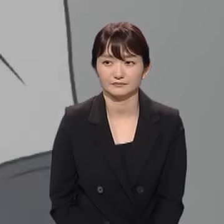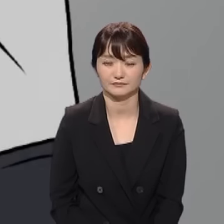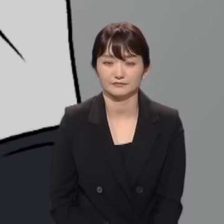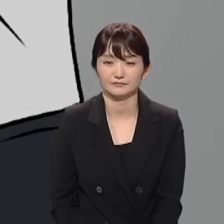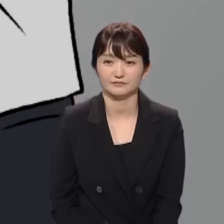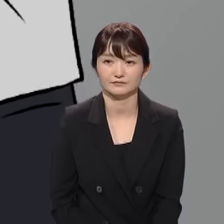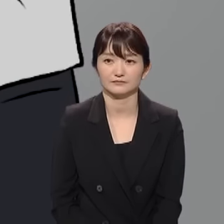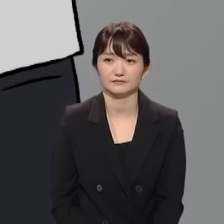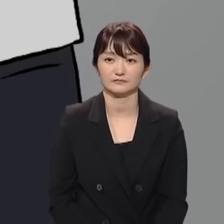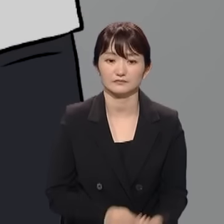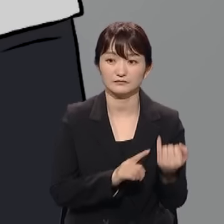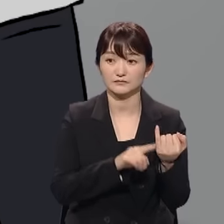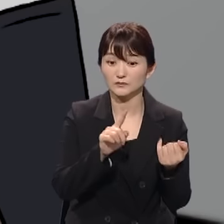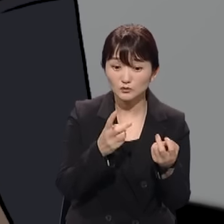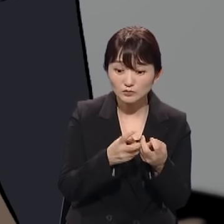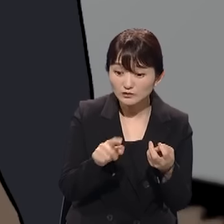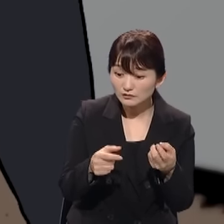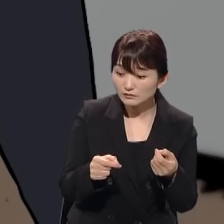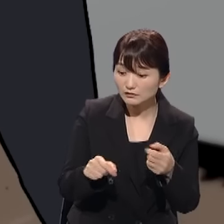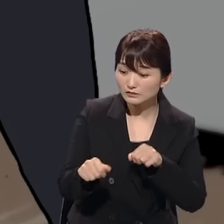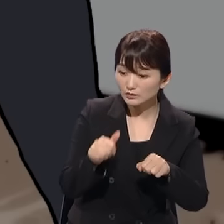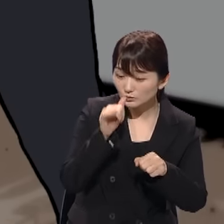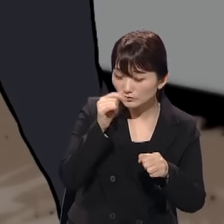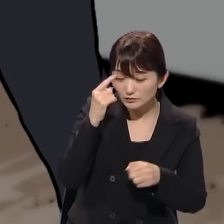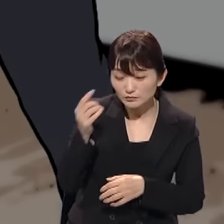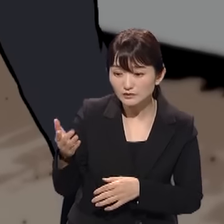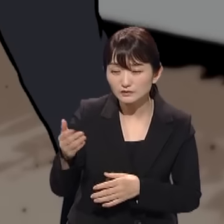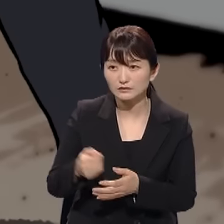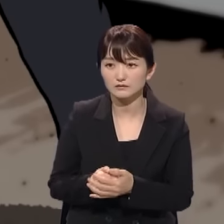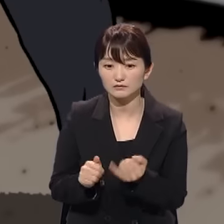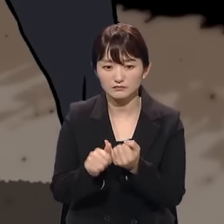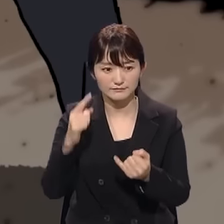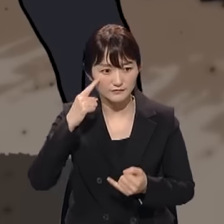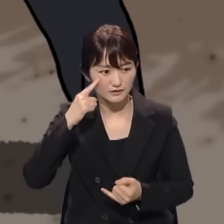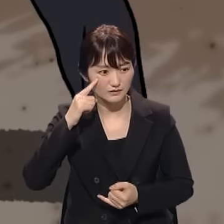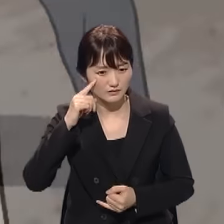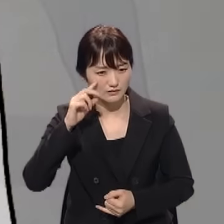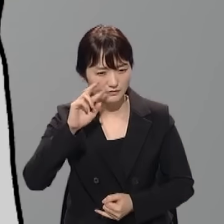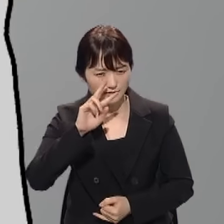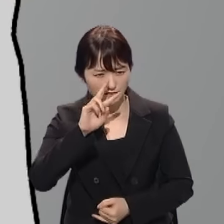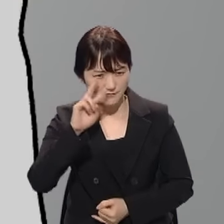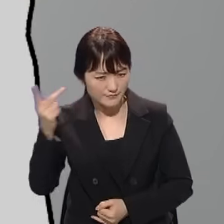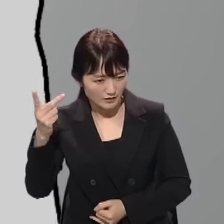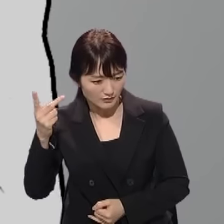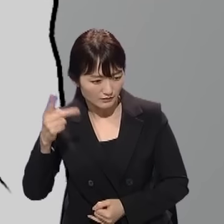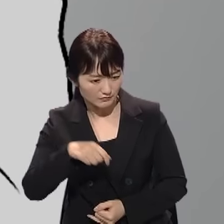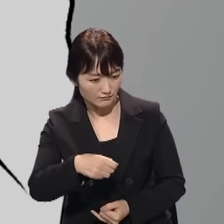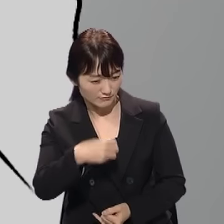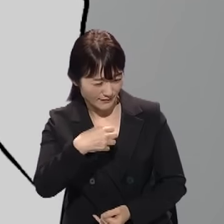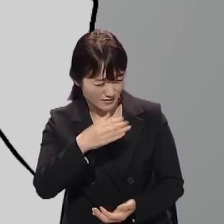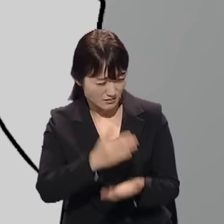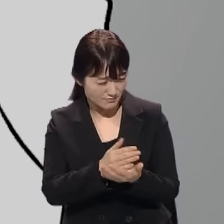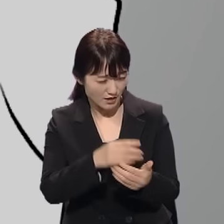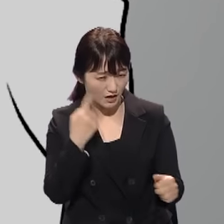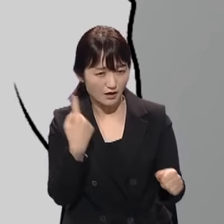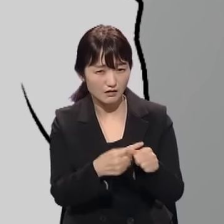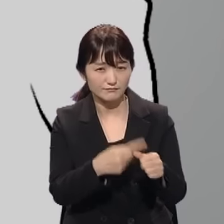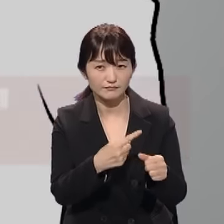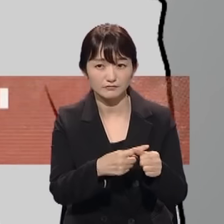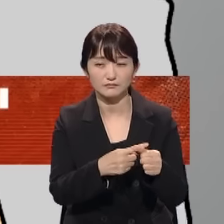돌변했습니다. 제보자가 어떻게 이럴 수 있냐고 따지니까요. 남편은 갑자기 눈빛이 변하더니 제보자에게 떽떽거리지 말라면서 욕설을 뱉었다고